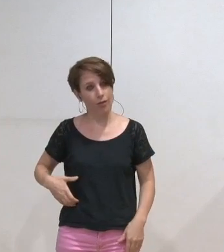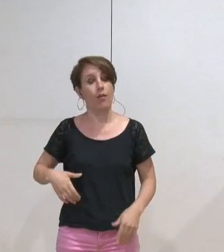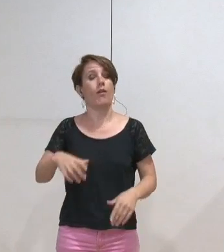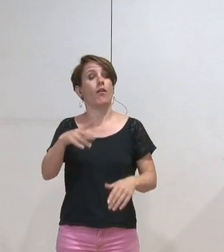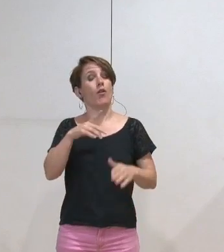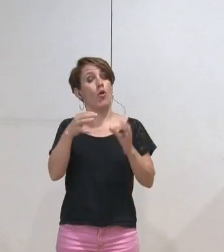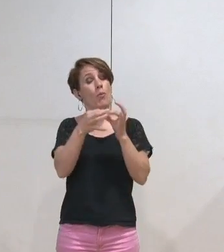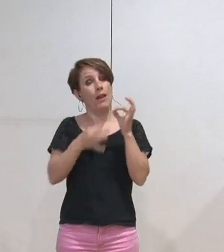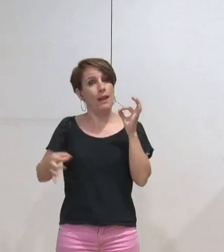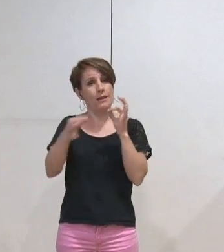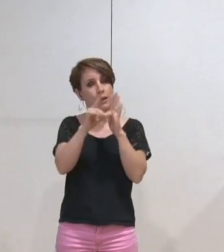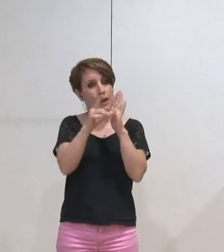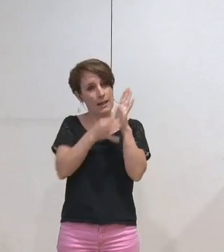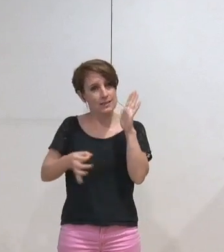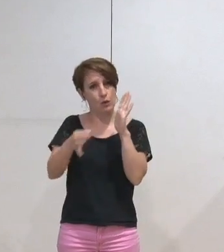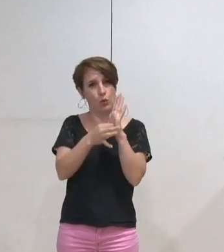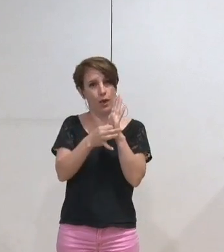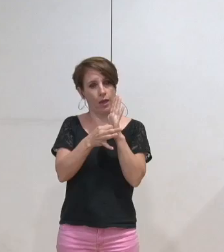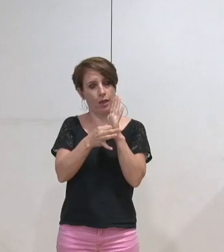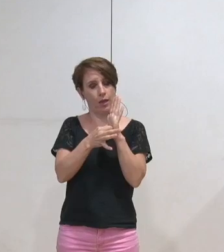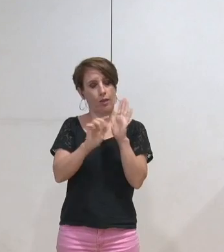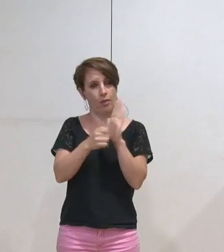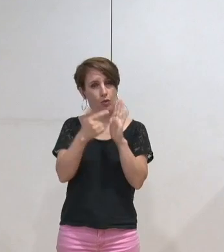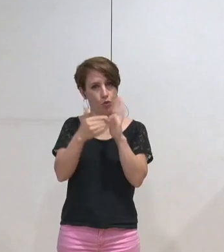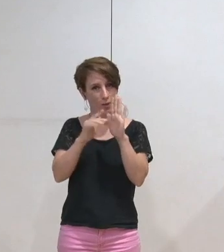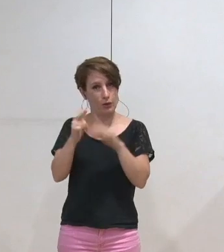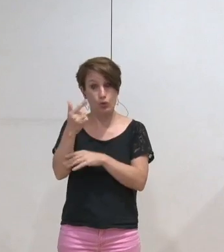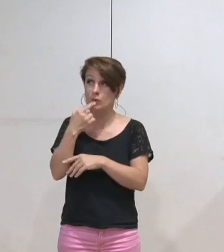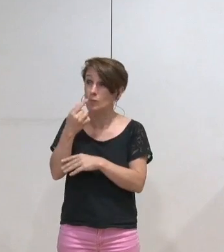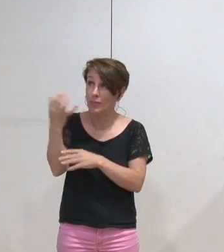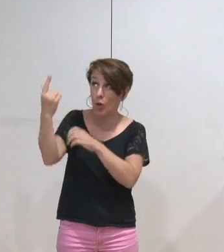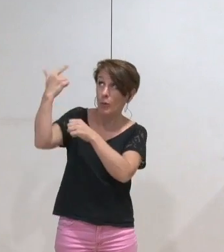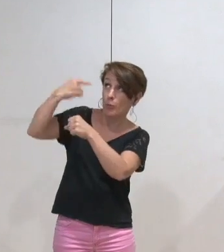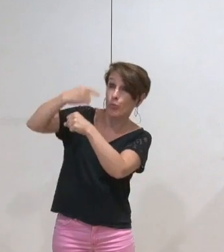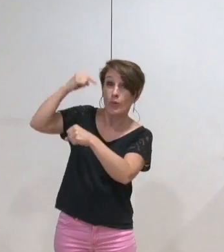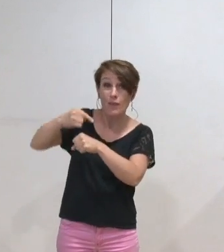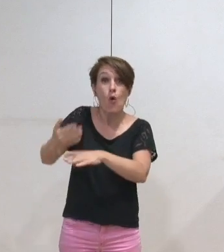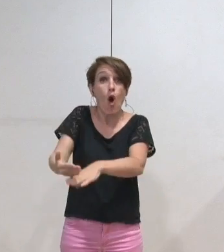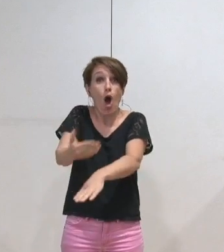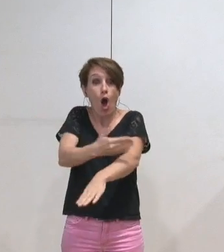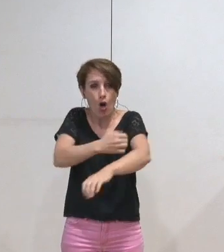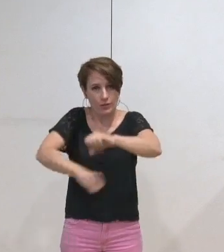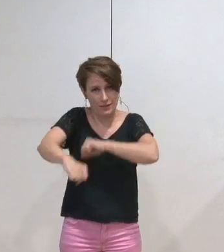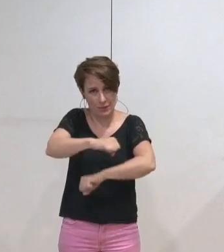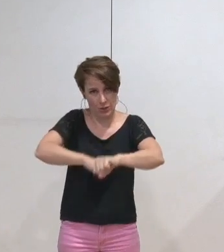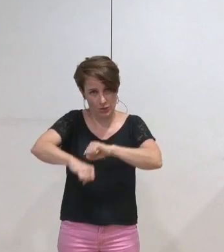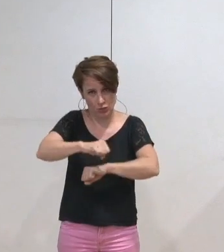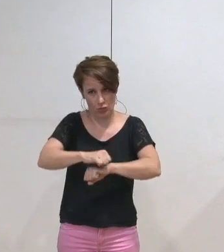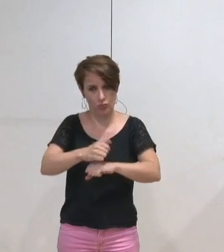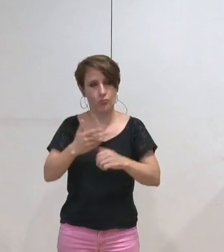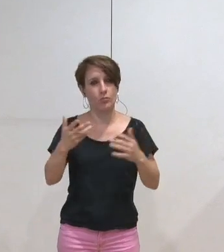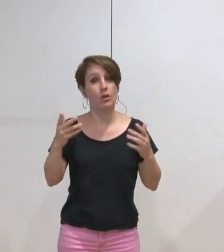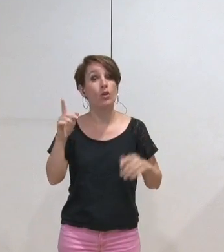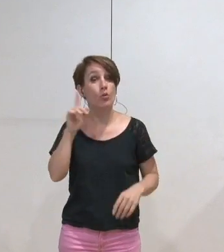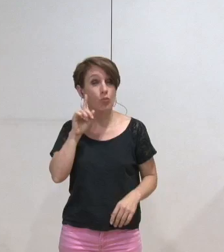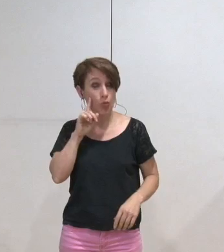août 2012 est une circulaire sur l'anticipation elle préconise une mobilisation au profit de population qui non je cite